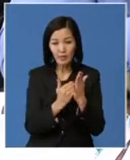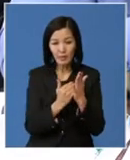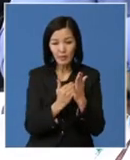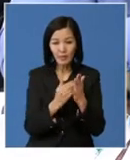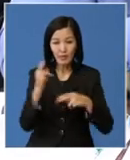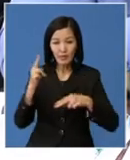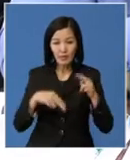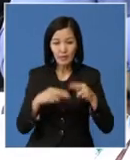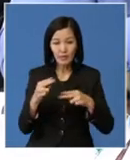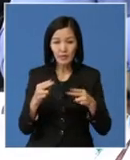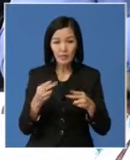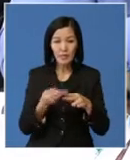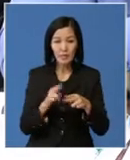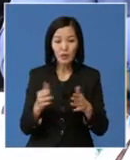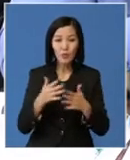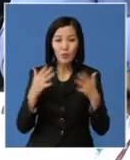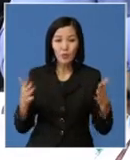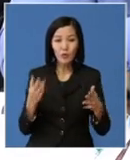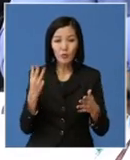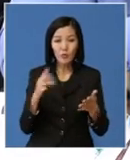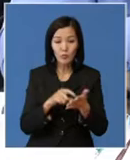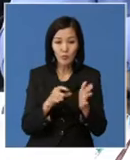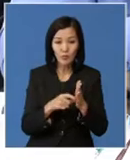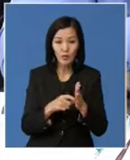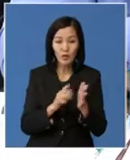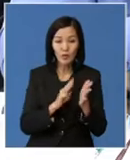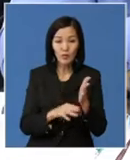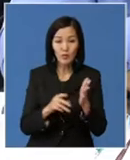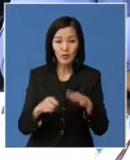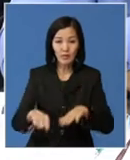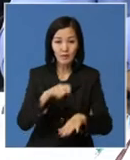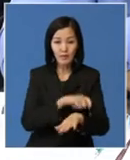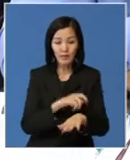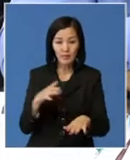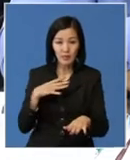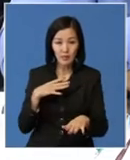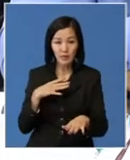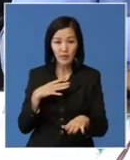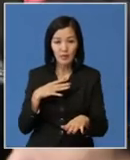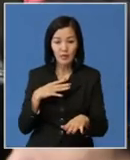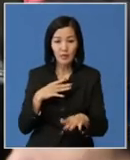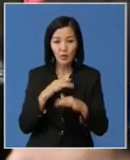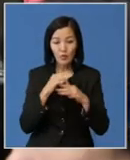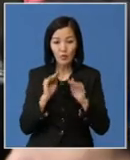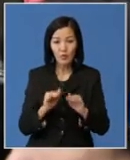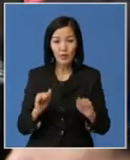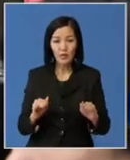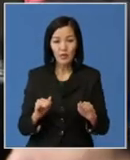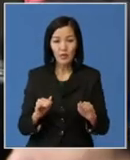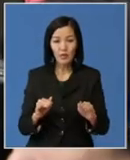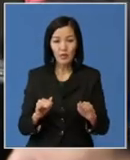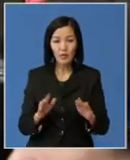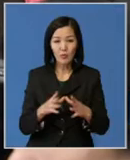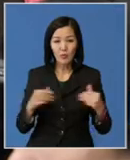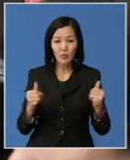салынатын үйдің ең үлкен үйдің қадары 3 бөлмелі 90 квадрат. Енді сіздер білесіздер, ондай көп балалы отбасы мен ғана емес, ондай